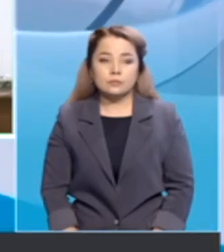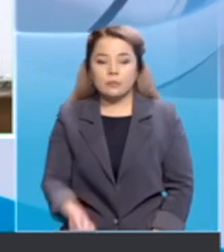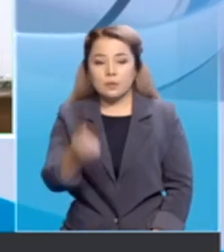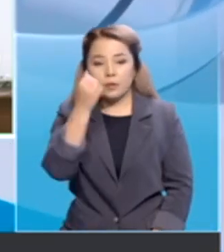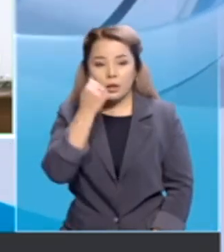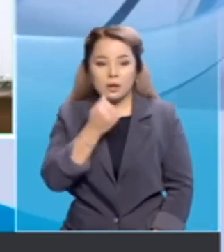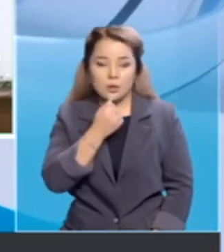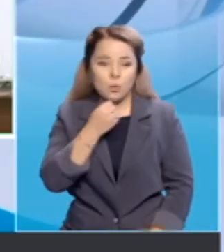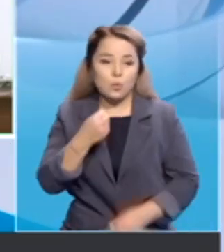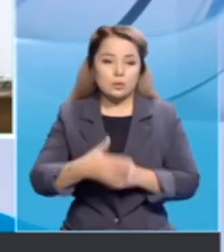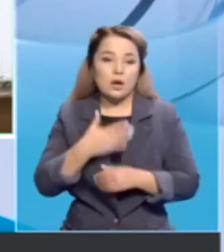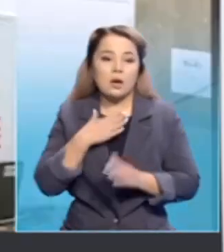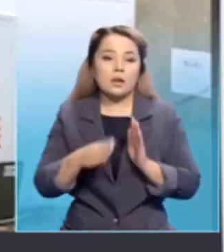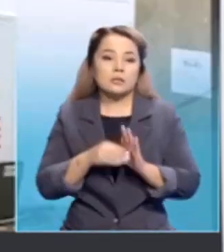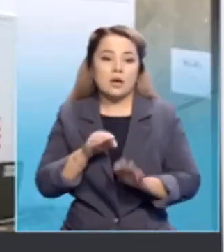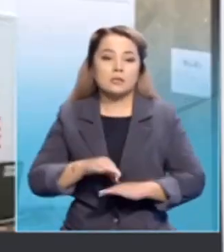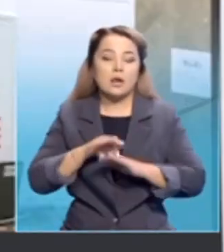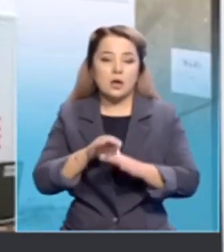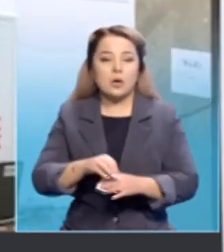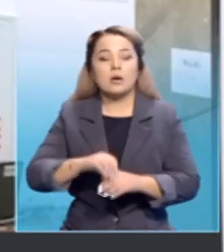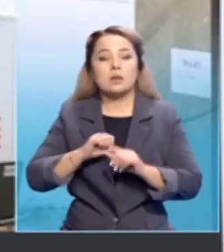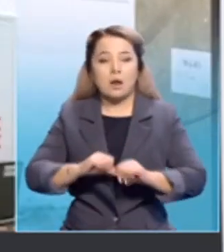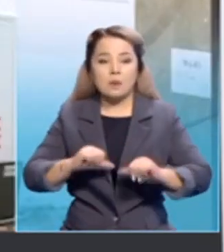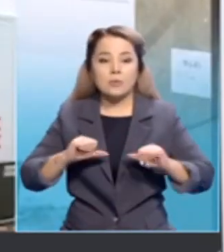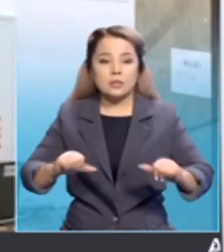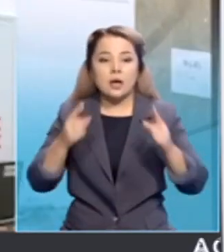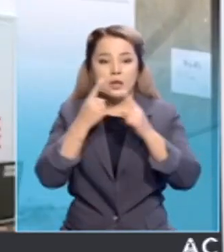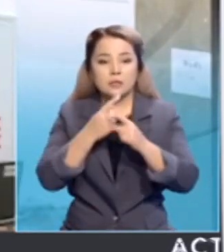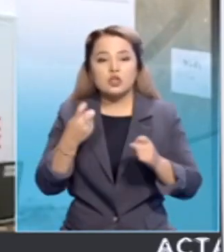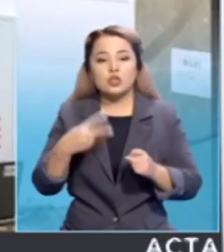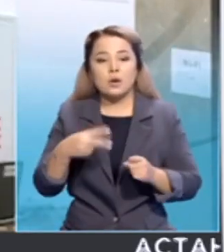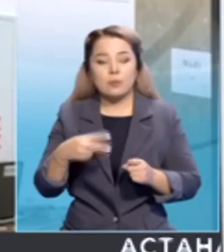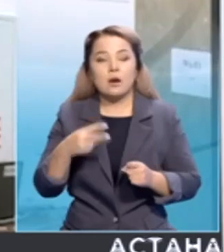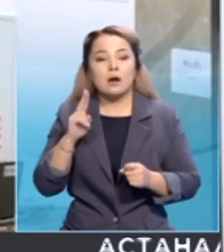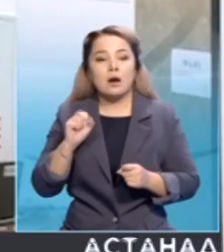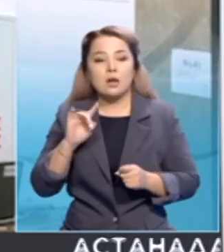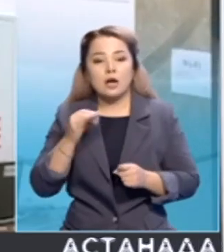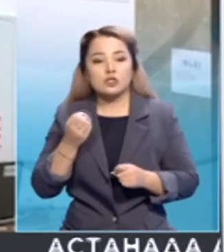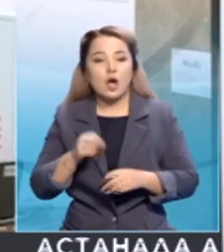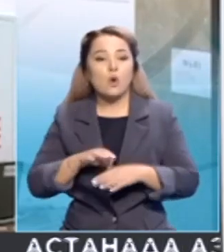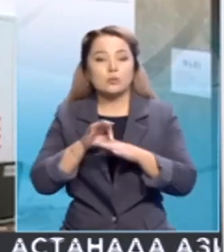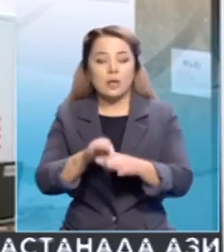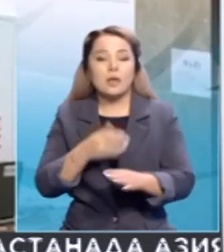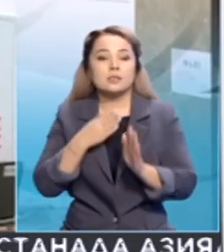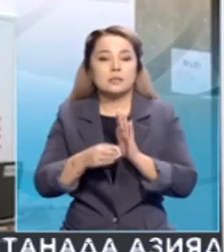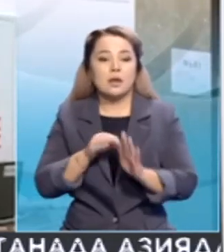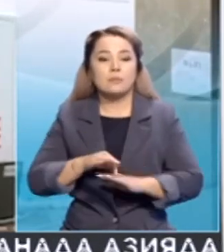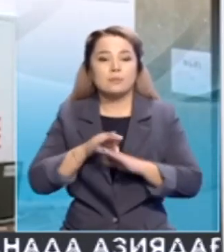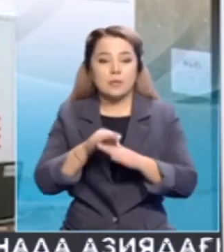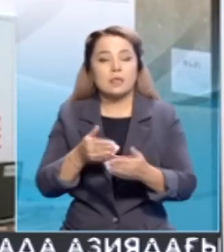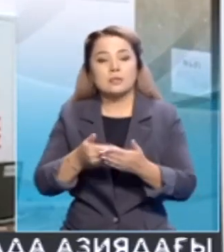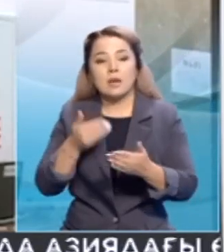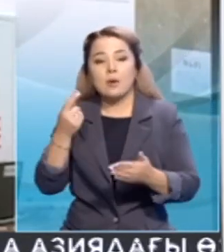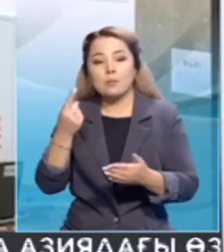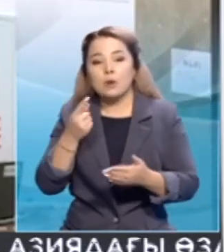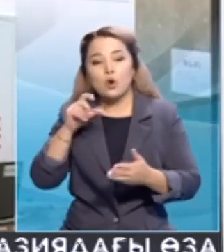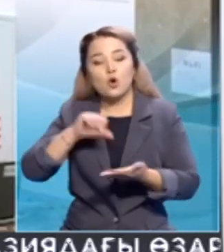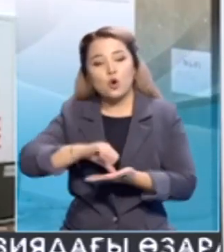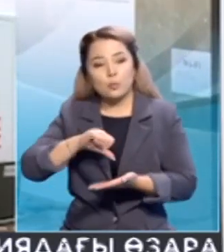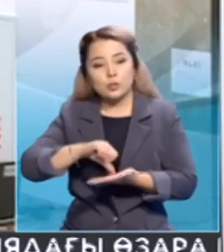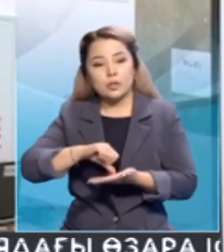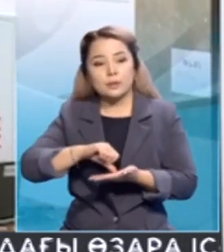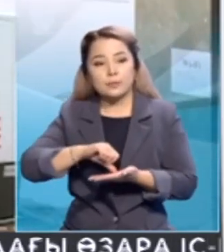Рахмет, Гүлназ. Орталық сайлау комиссиясының ақпараты бойынша 20 қарашада өтетін кезектен тыс президент сайлауына тек қана бір ғана